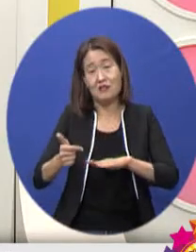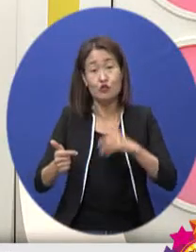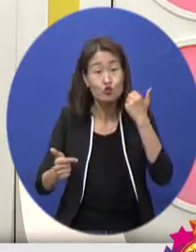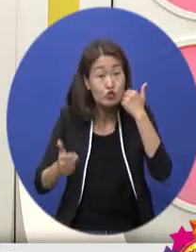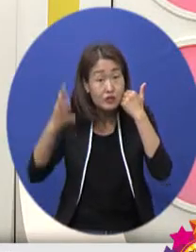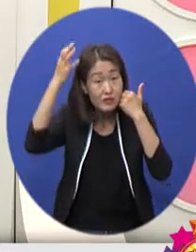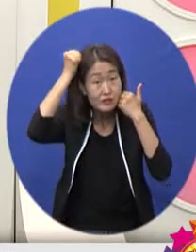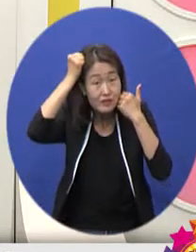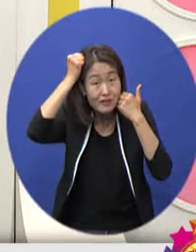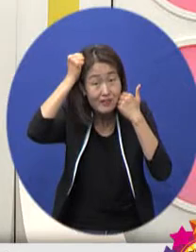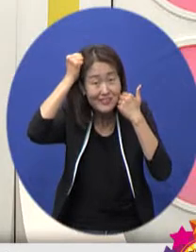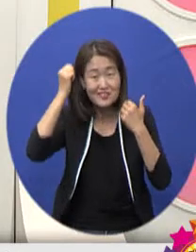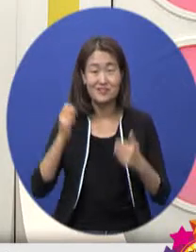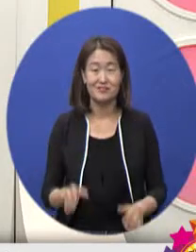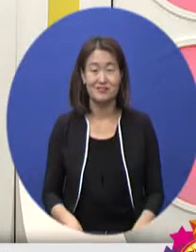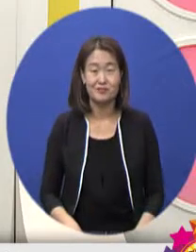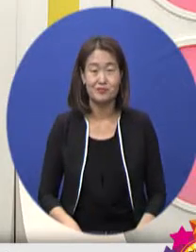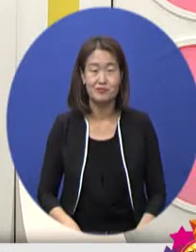혹시 기억나세요?